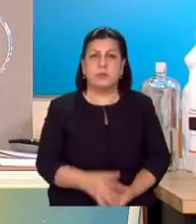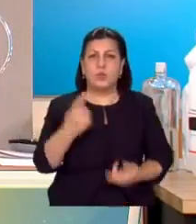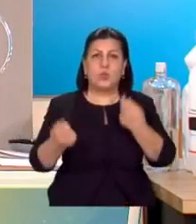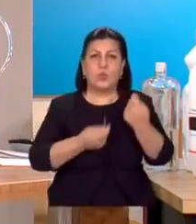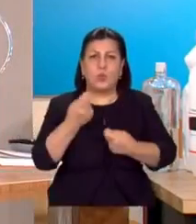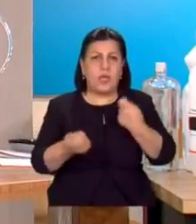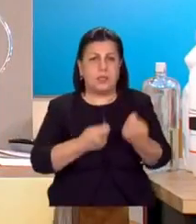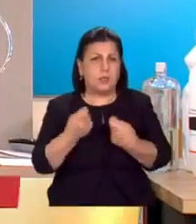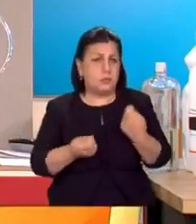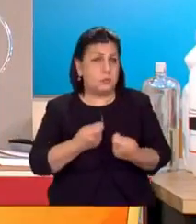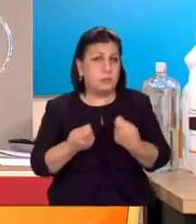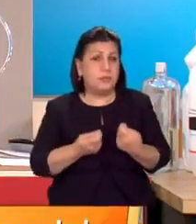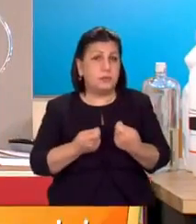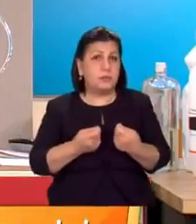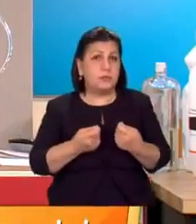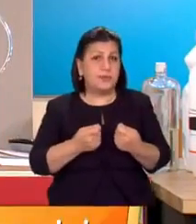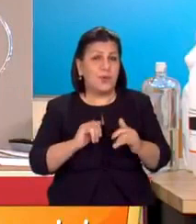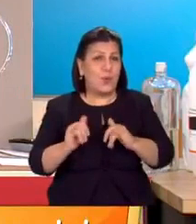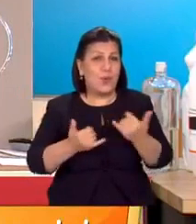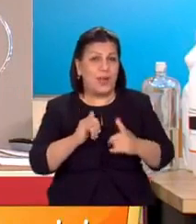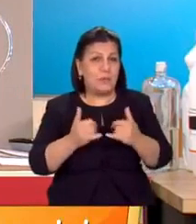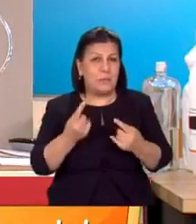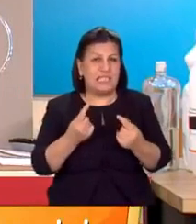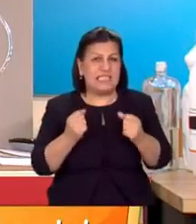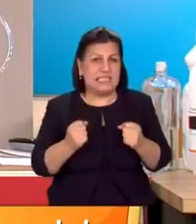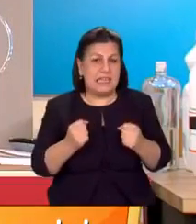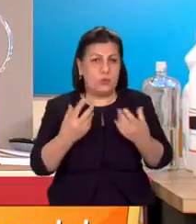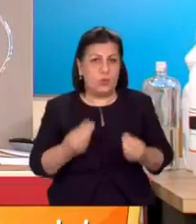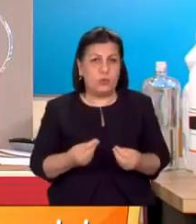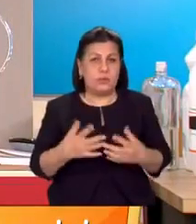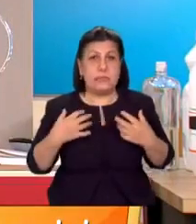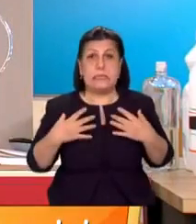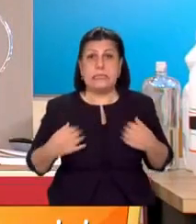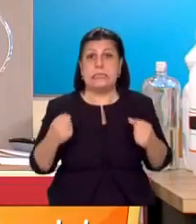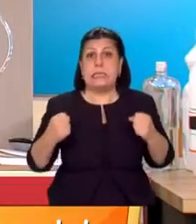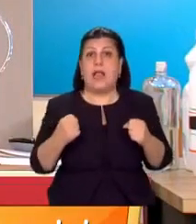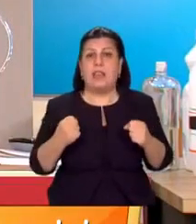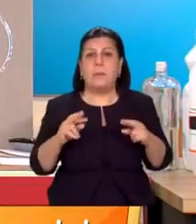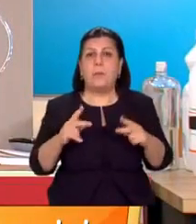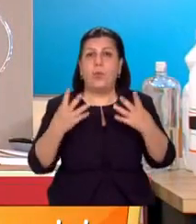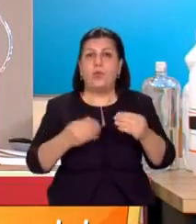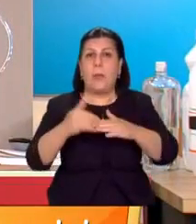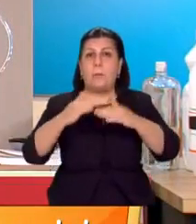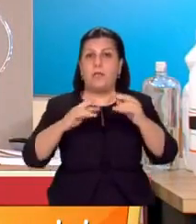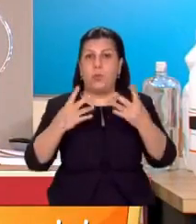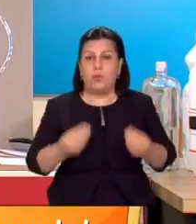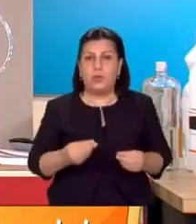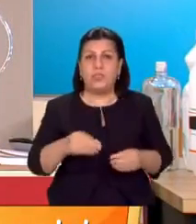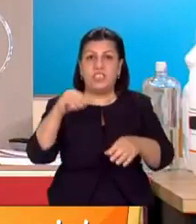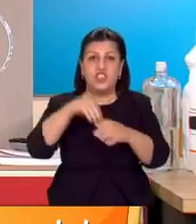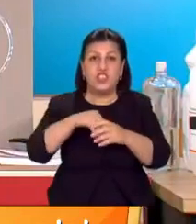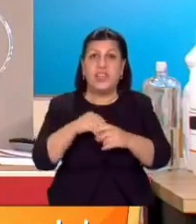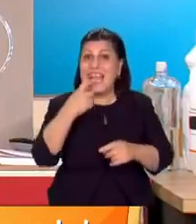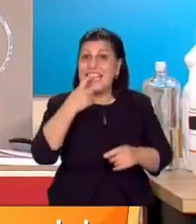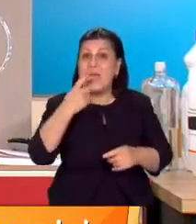uğraşması yani oynaması birazcık daha sert olur daha böyle sağlam yapılı olur Bunların eğer